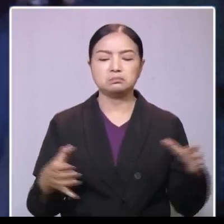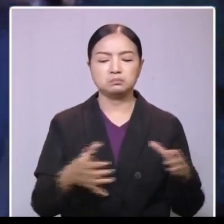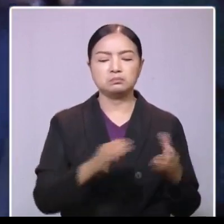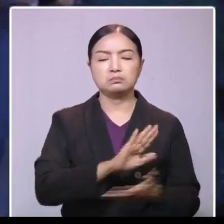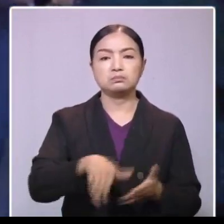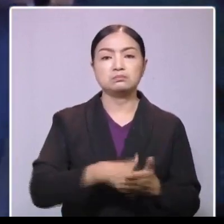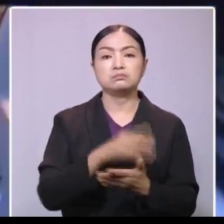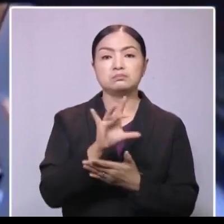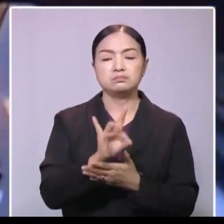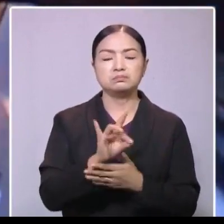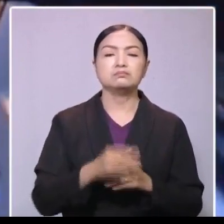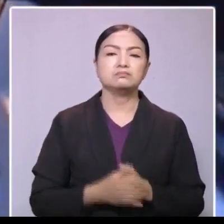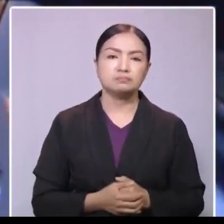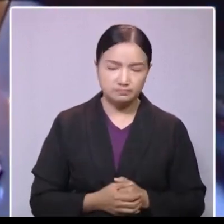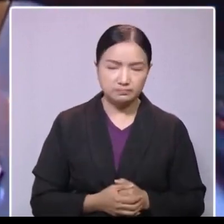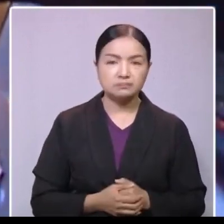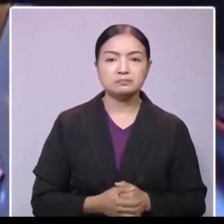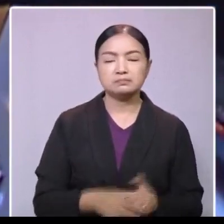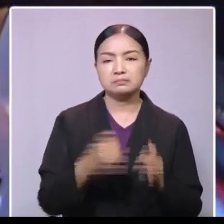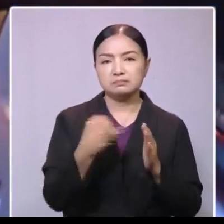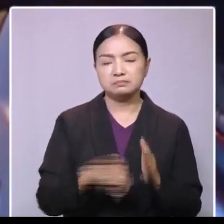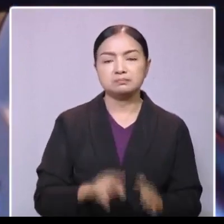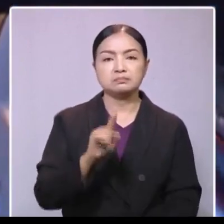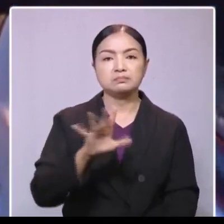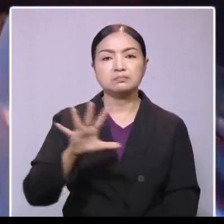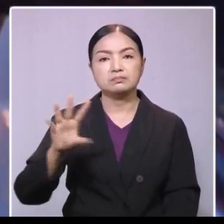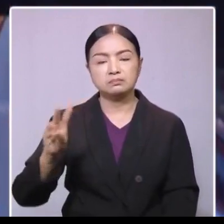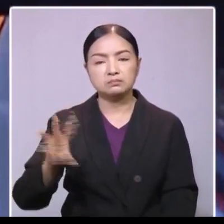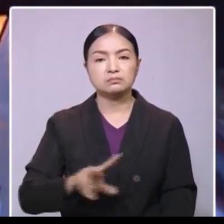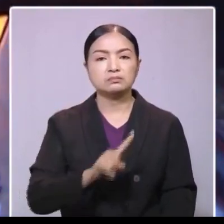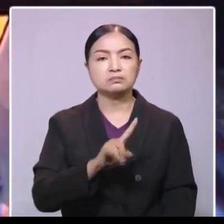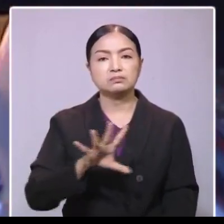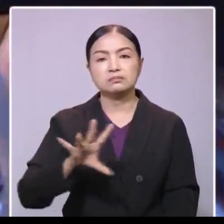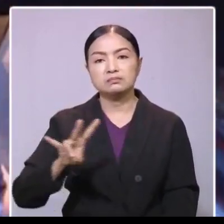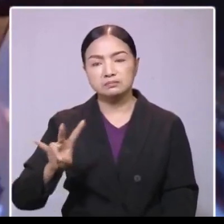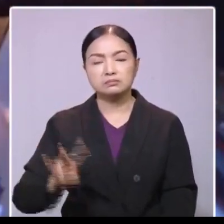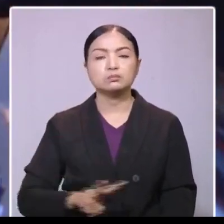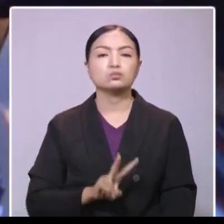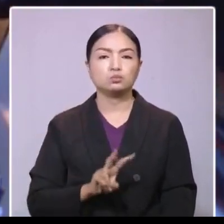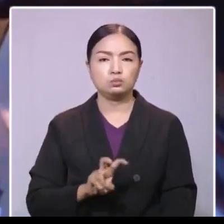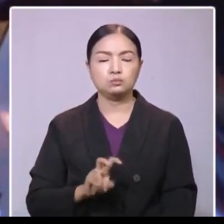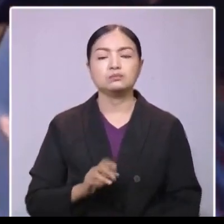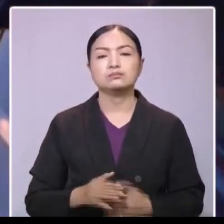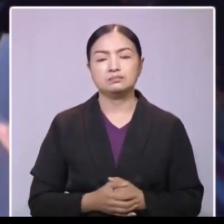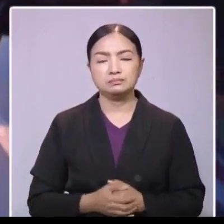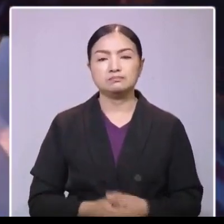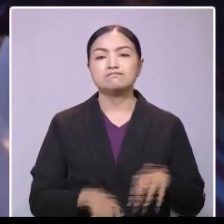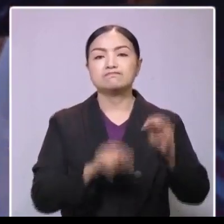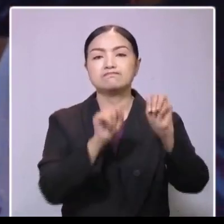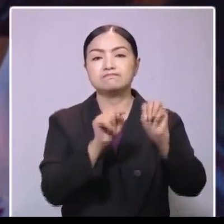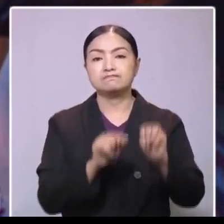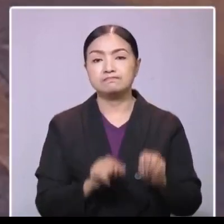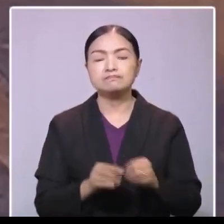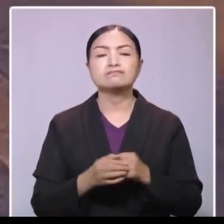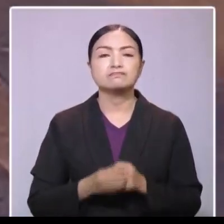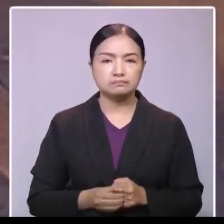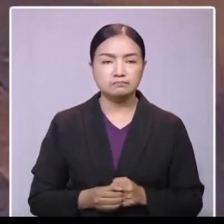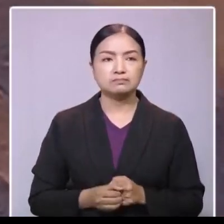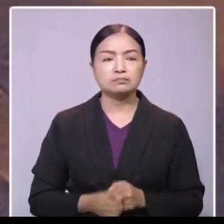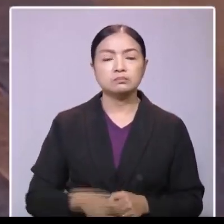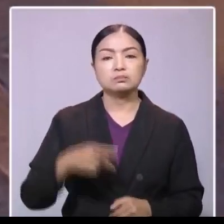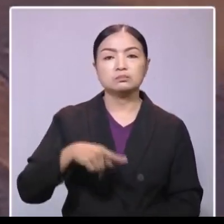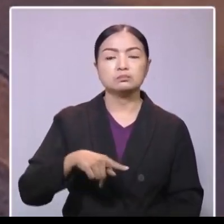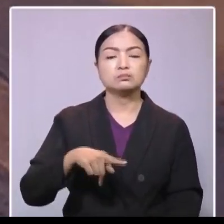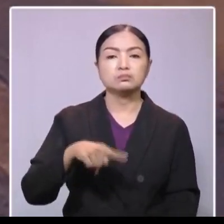มาตรา 86มาตรา 157และมาตรา 200นะครับส่วนผู้ถูกกล่าวหาอื่นๆอย่างเช่นพล.